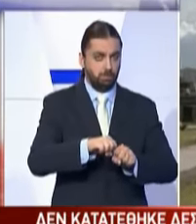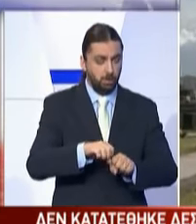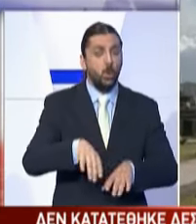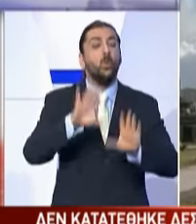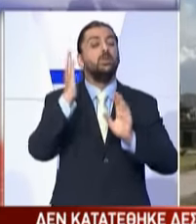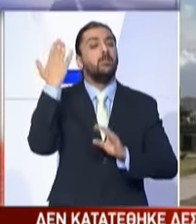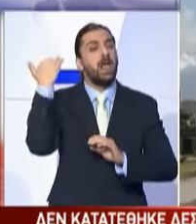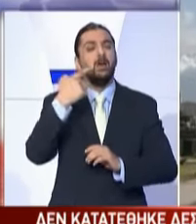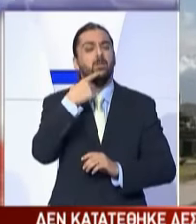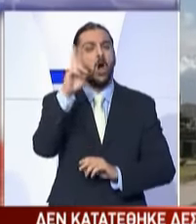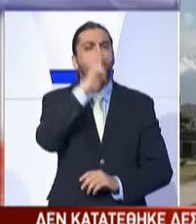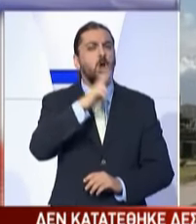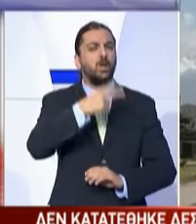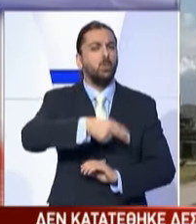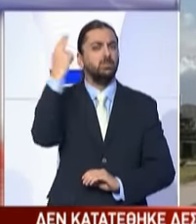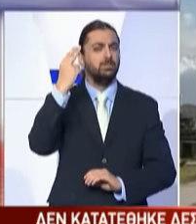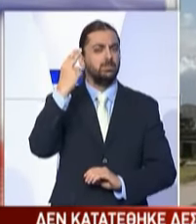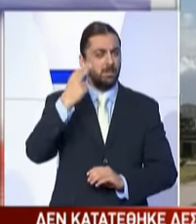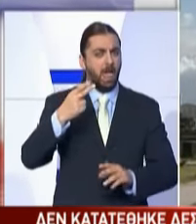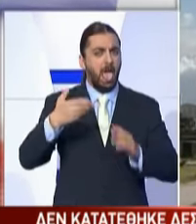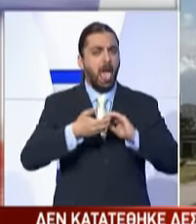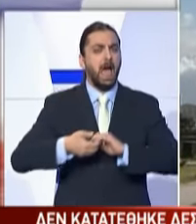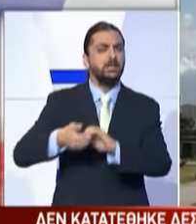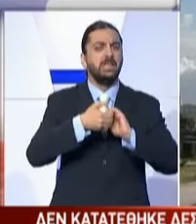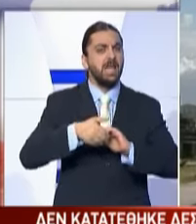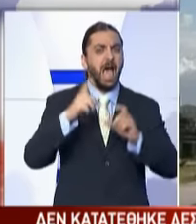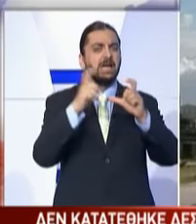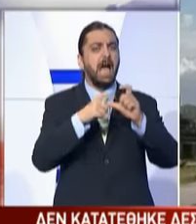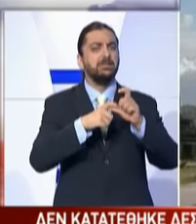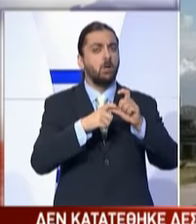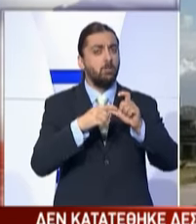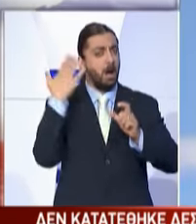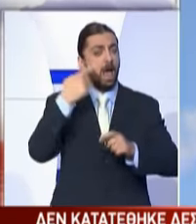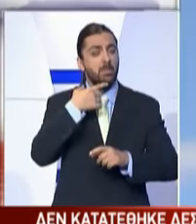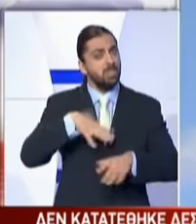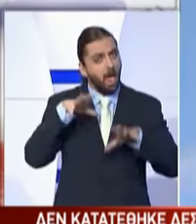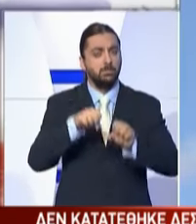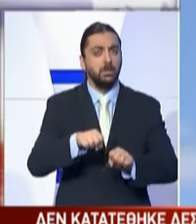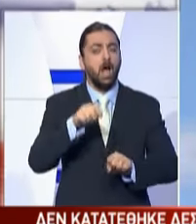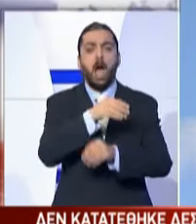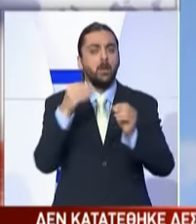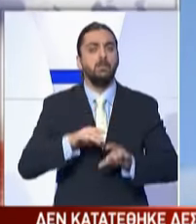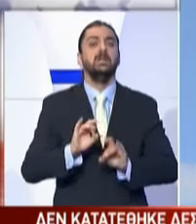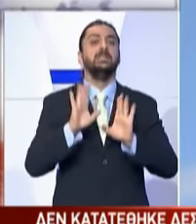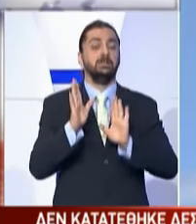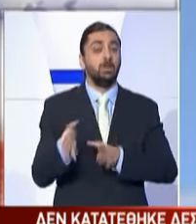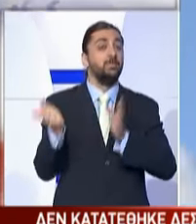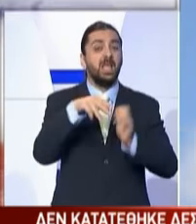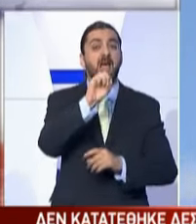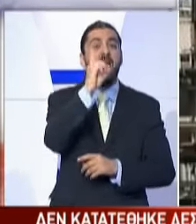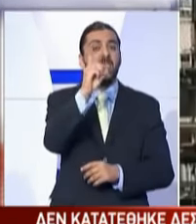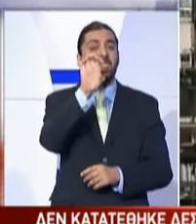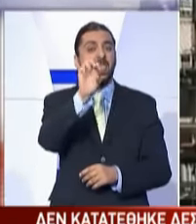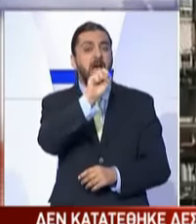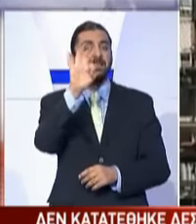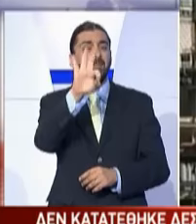ούτε από το ρωσικό ενεργειακό κολοσσό Gazprom, που είχε εκφράσει ενδιαφέρον. Αντίθετα, στη διαδικασία ιδιωτικοποίησης του ΔΕΣΦΑ, προσφορά